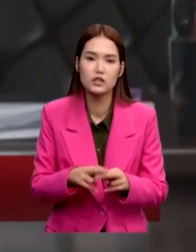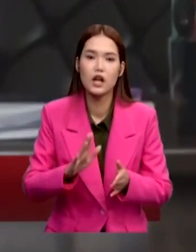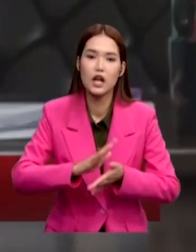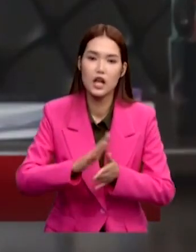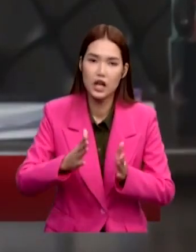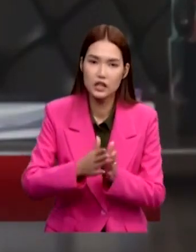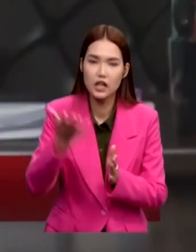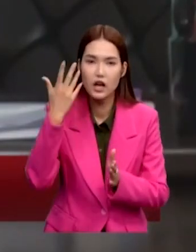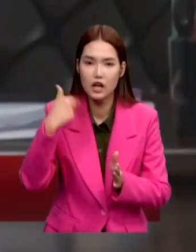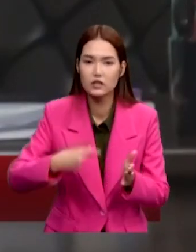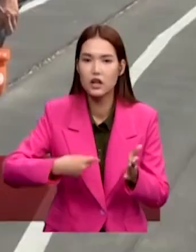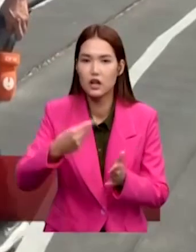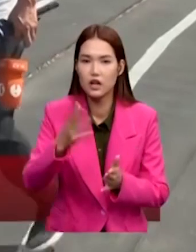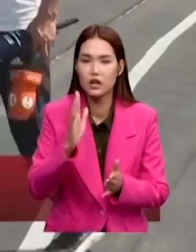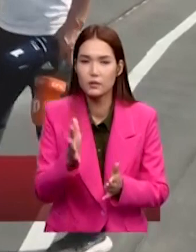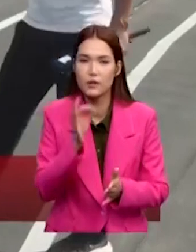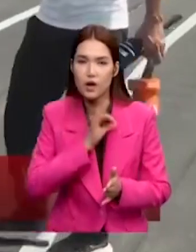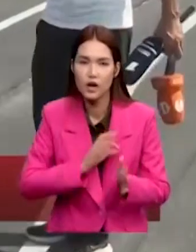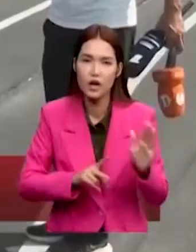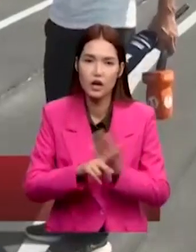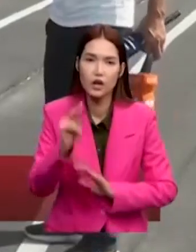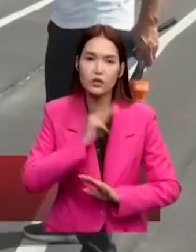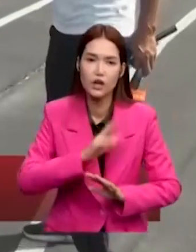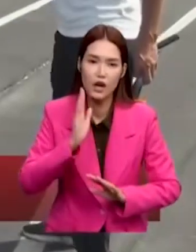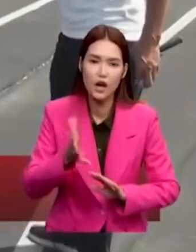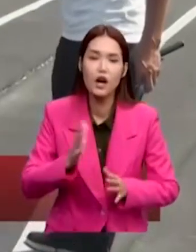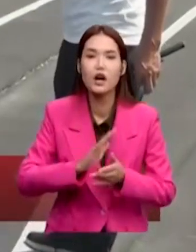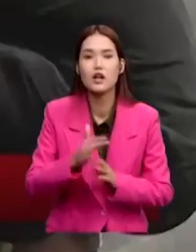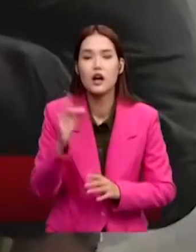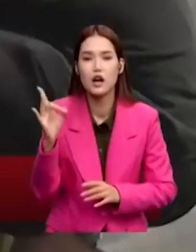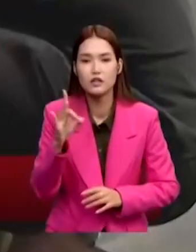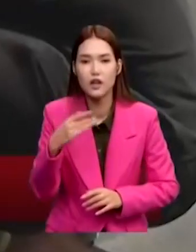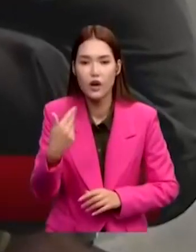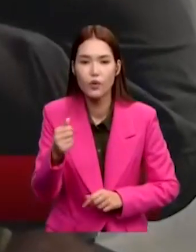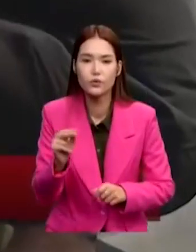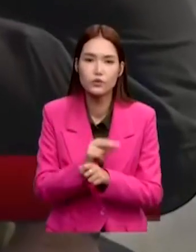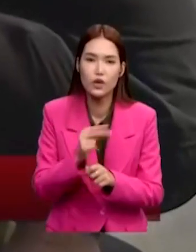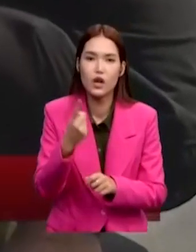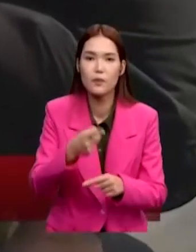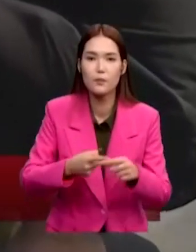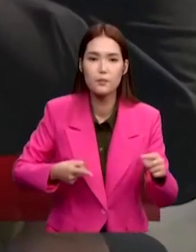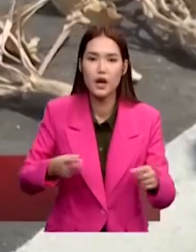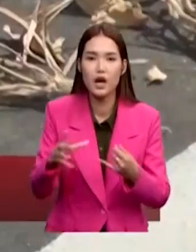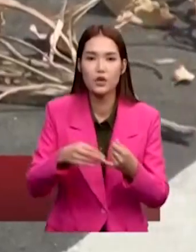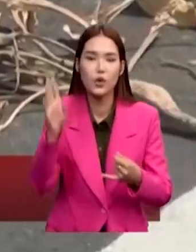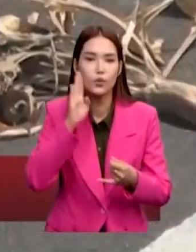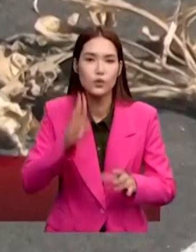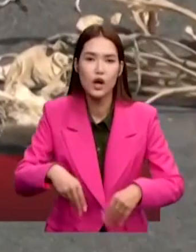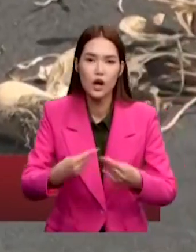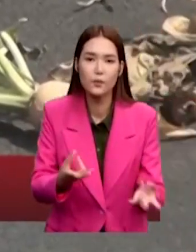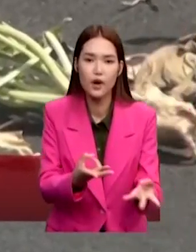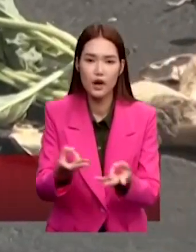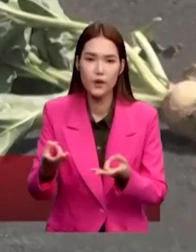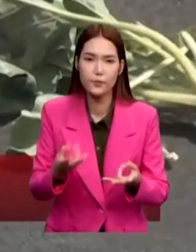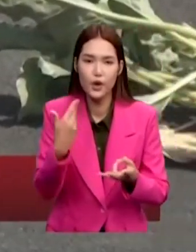шартқа тұрғандармен жұмыс істеп жатырмыз. Шарт бойынша жалғыз Меркі ауданына Қырғызтау сілемдерінен 1,5 текше метр су келуі тиіс. Бірақ